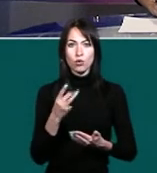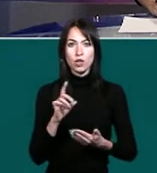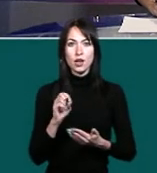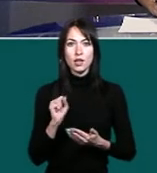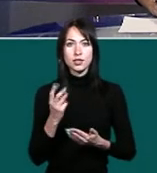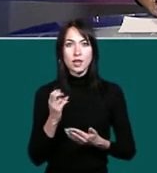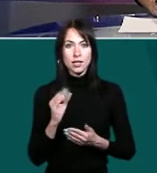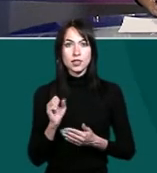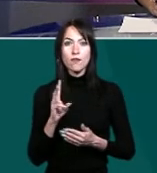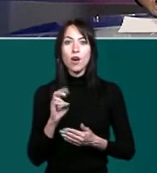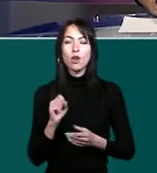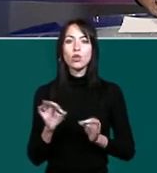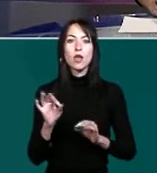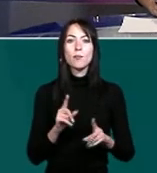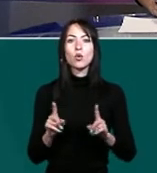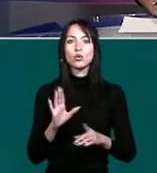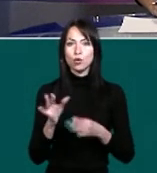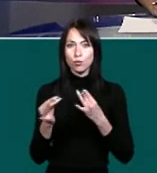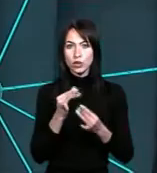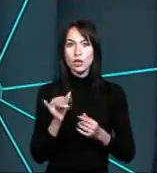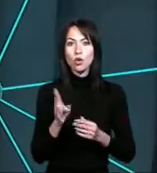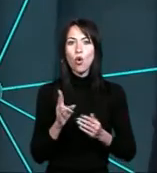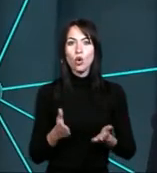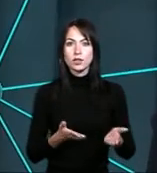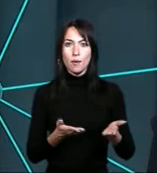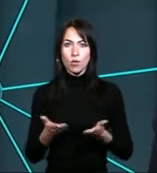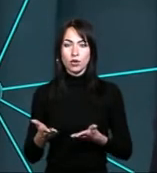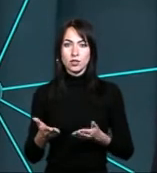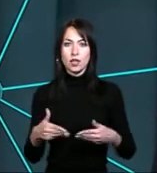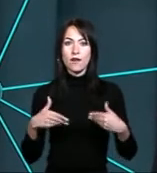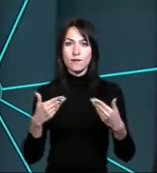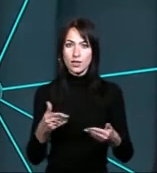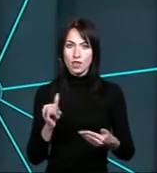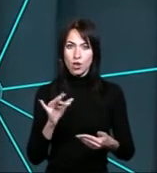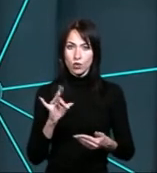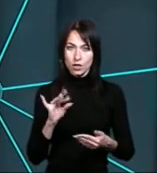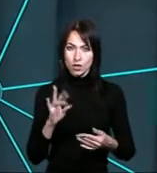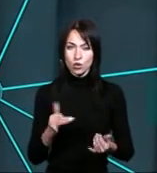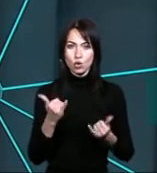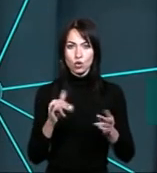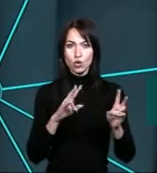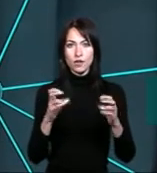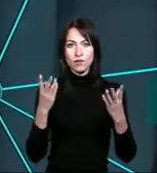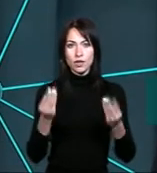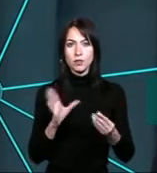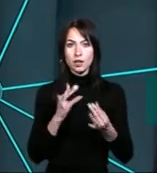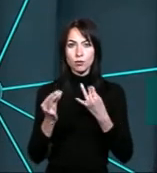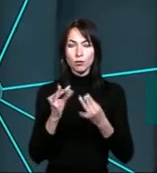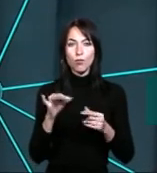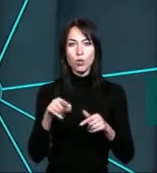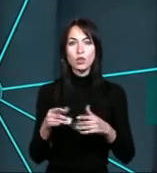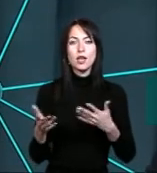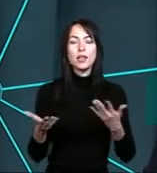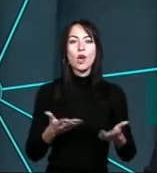Альоно, про що саме піде мова і кого запросили? Вітаю, Ірино. Сьогодні у темі дня будемо говорити про те,